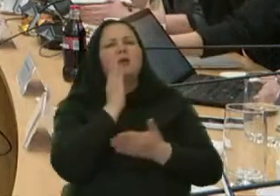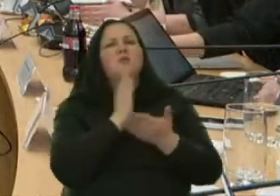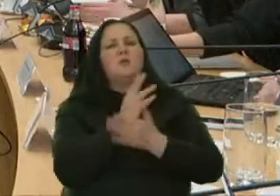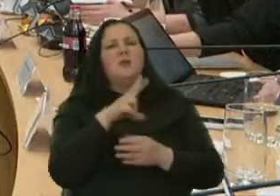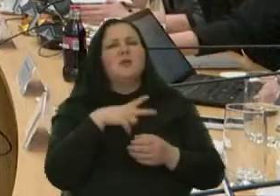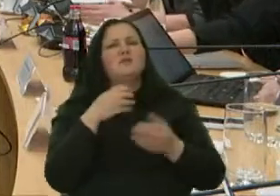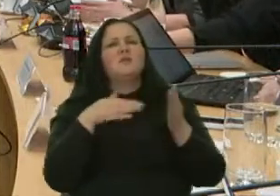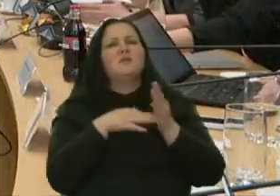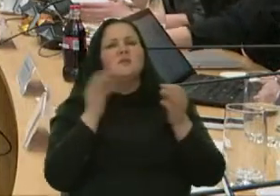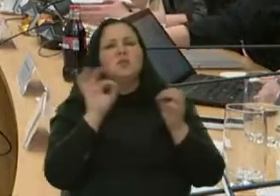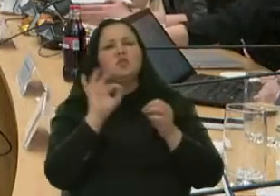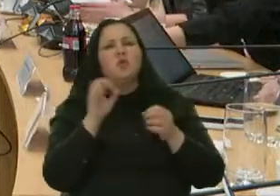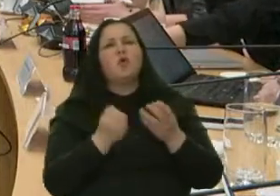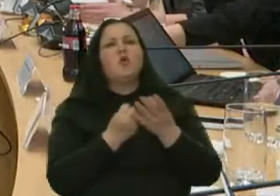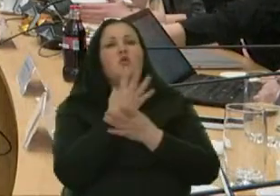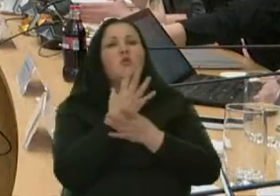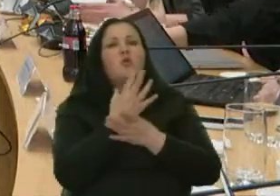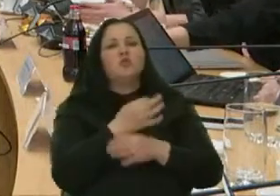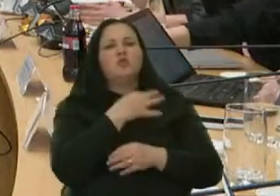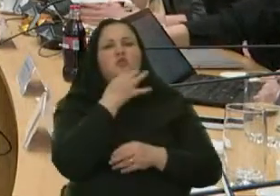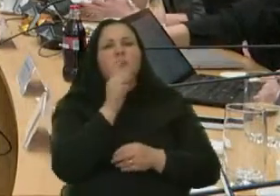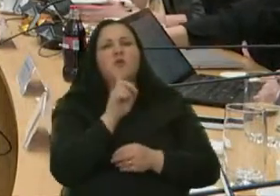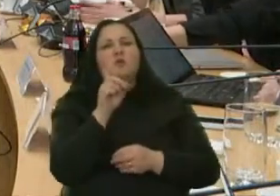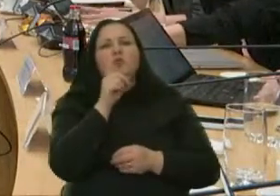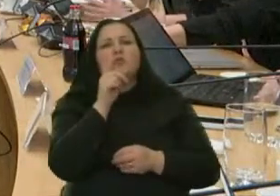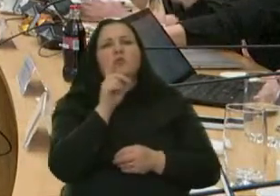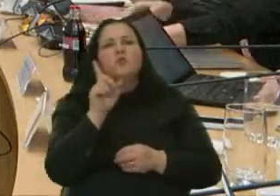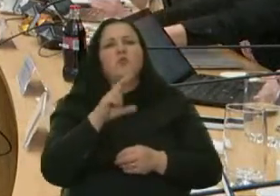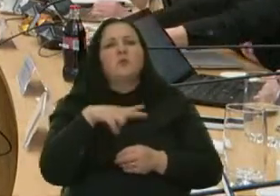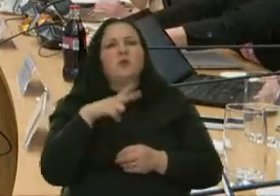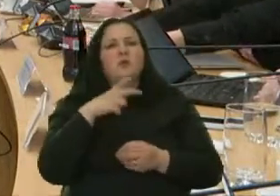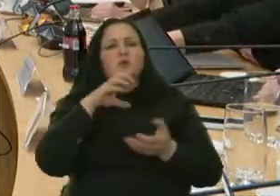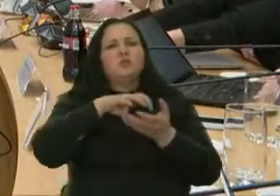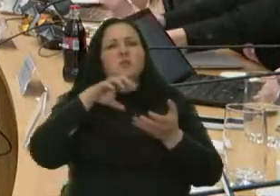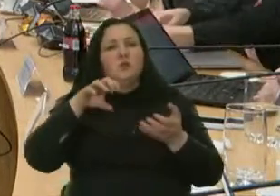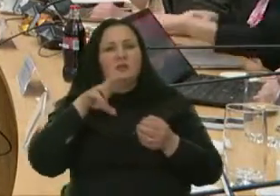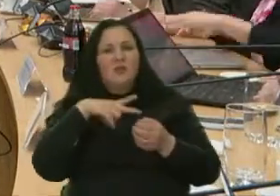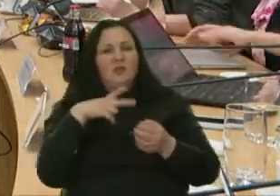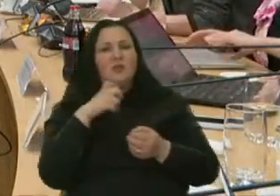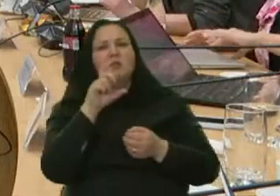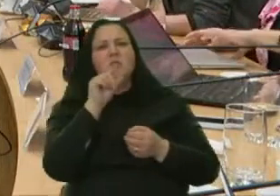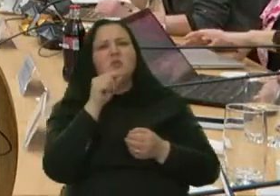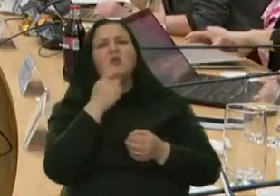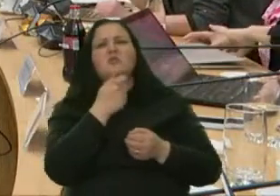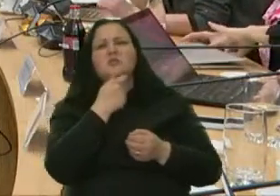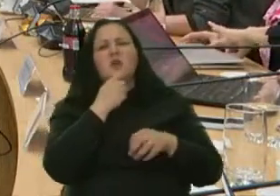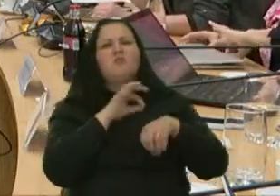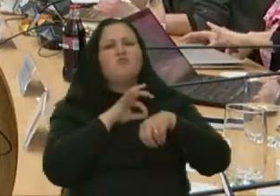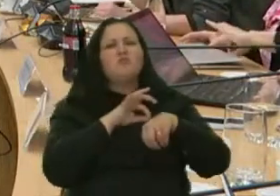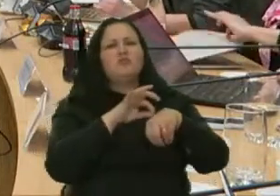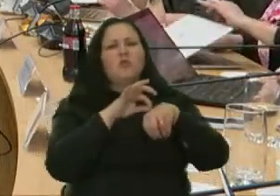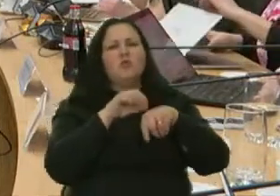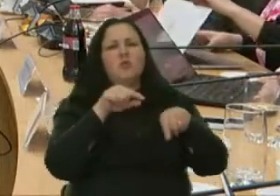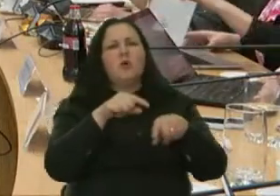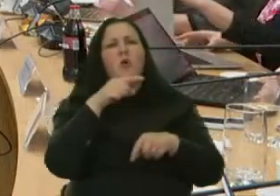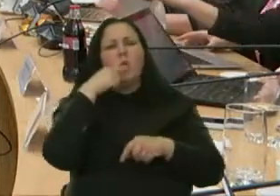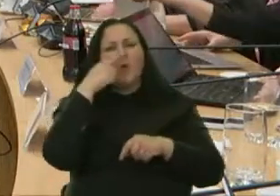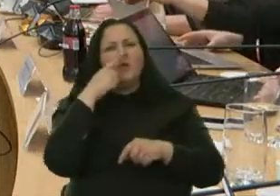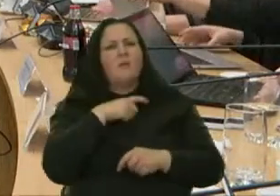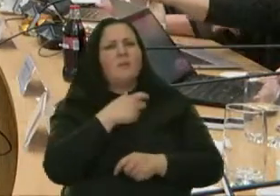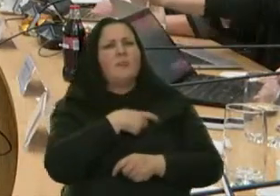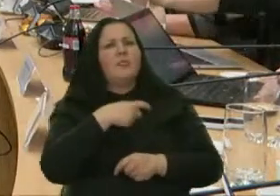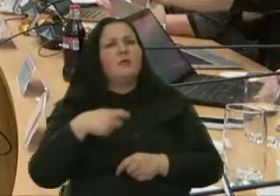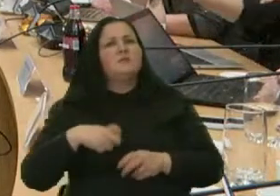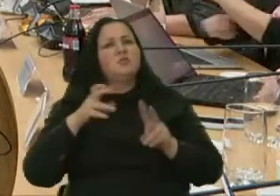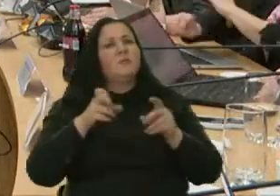școli noi în Cluj Napoca și Ne spuneți că nu mai aveți unde dar sunteți de 20 de ani la cârma acestui oraș și trebuie să acceptați o